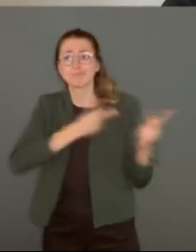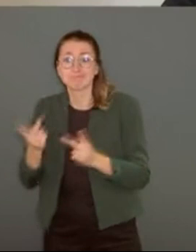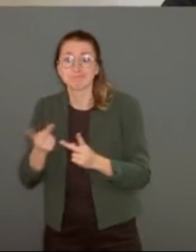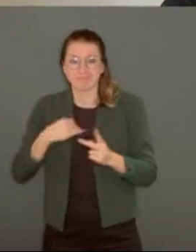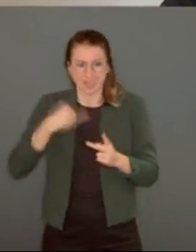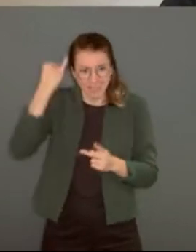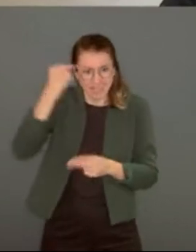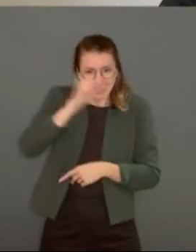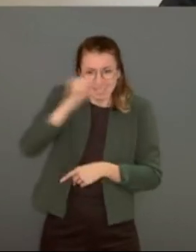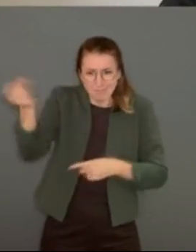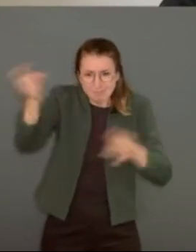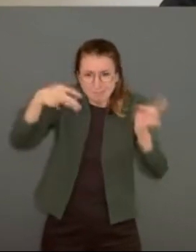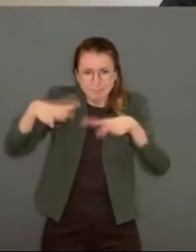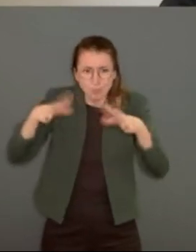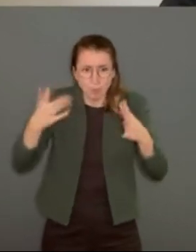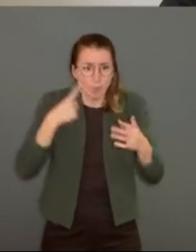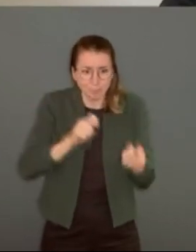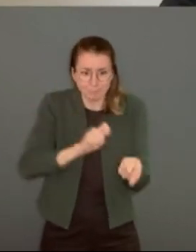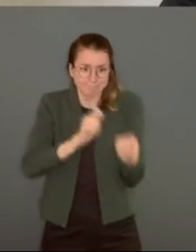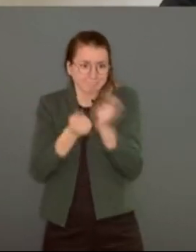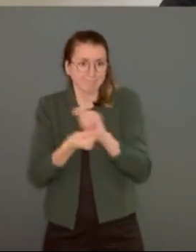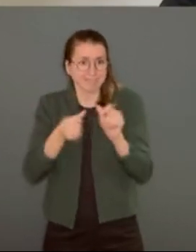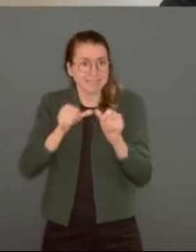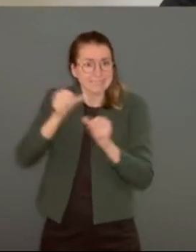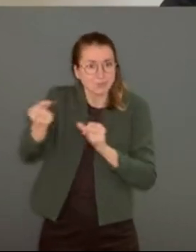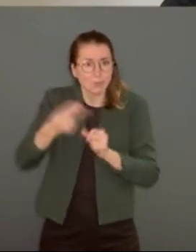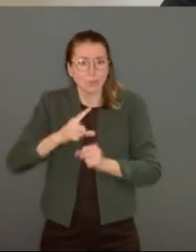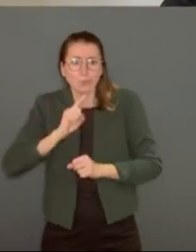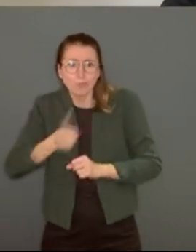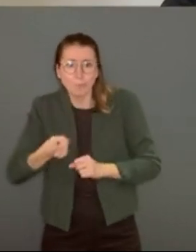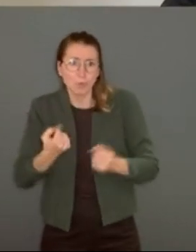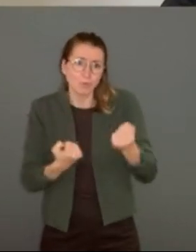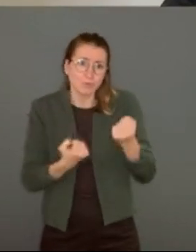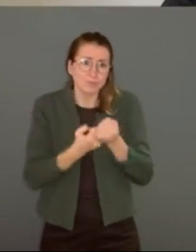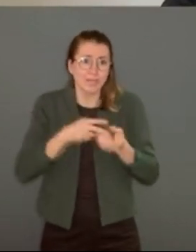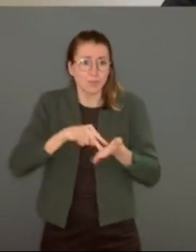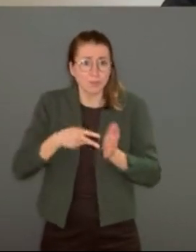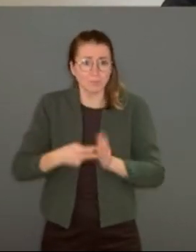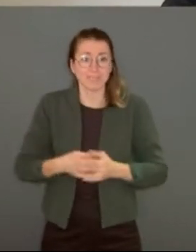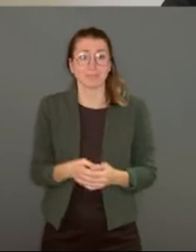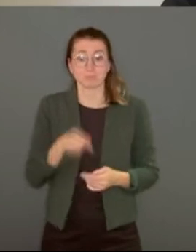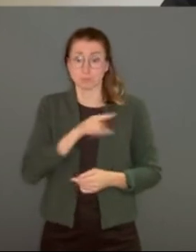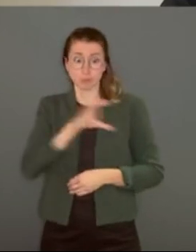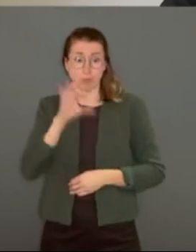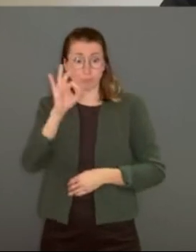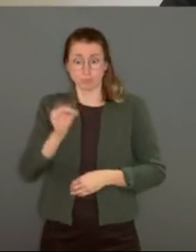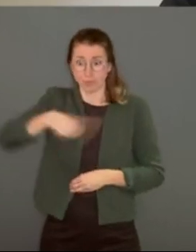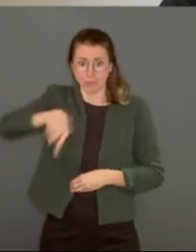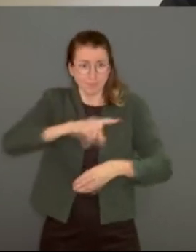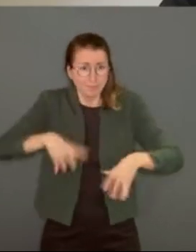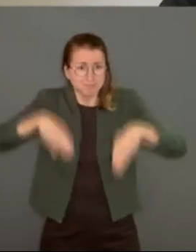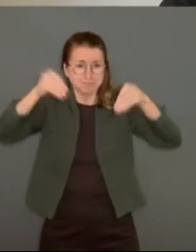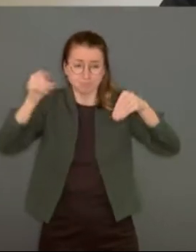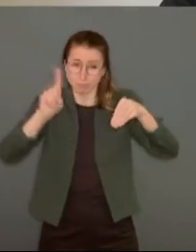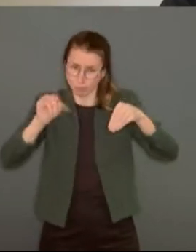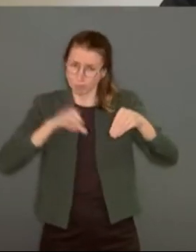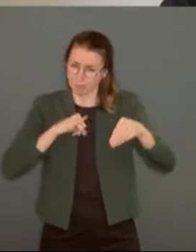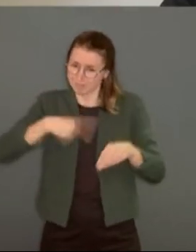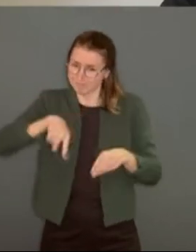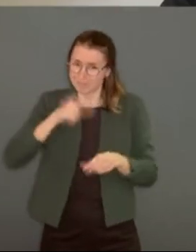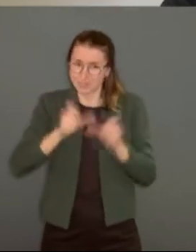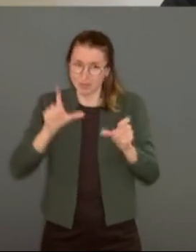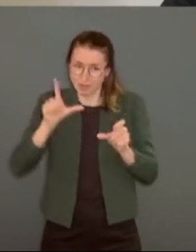continuent à exercer leur métier, enfin, certes avec difficulté, mais toujours avec passion. Et donc, moi, je voudrais qu'on ne les oublie